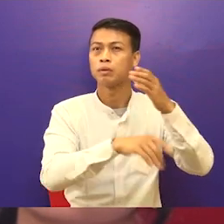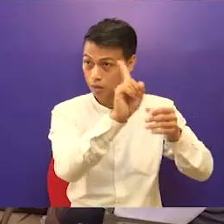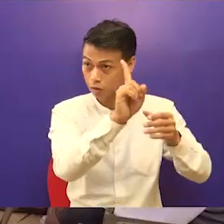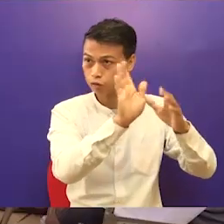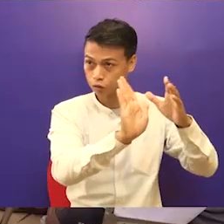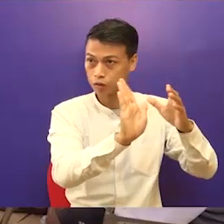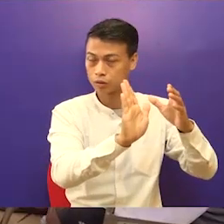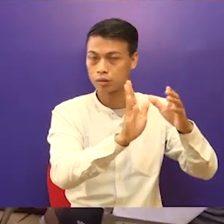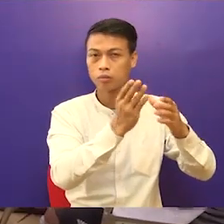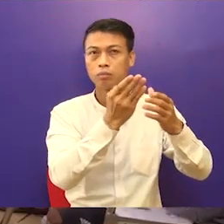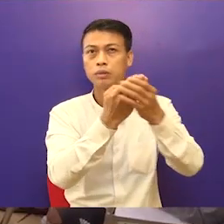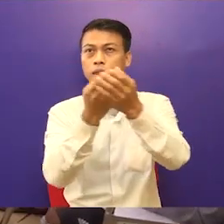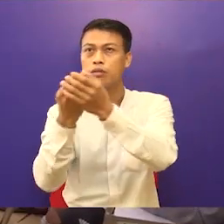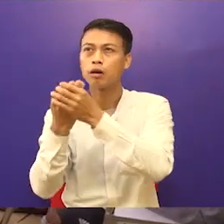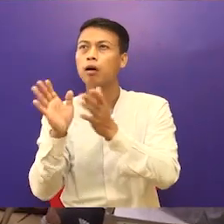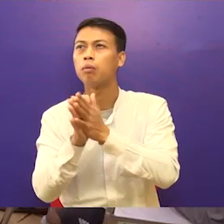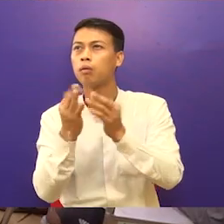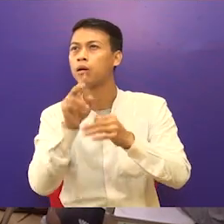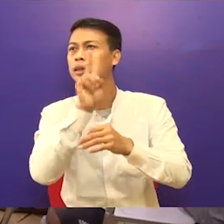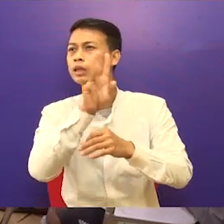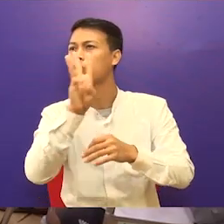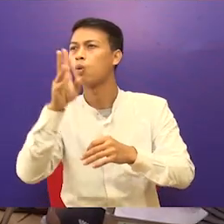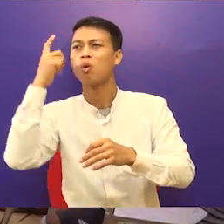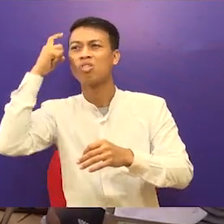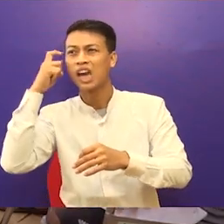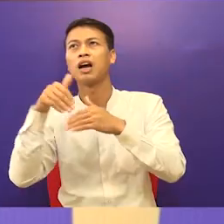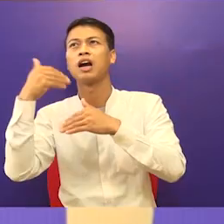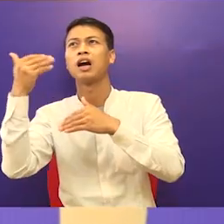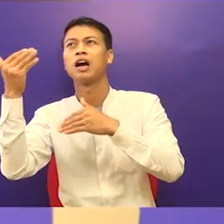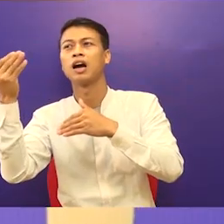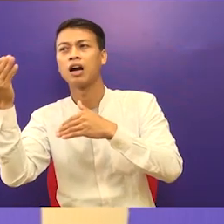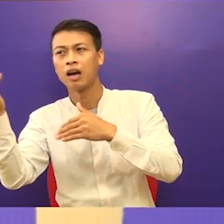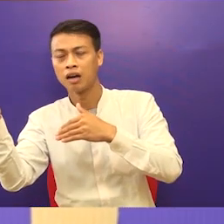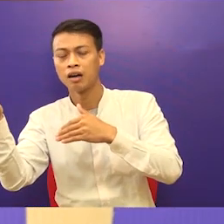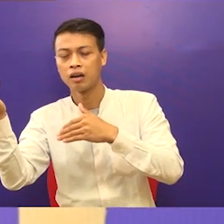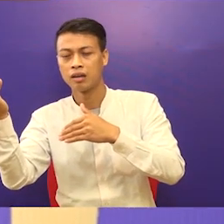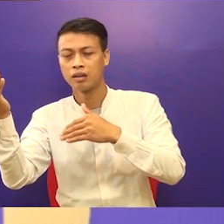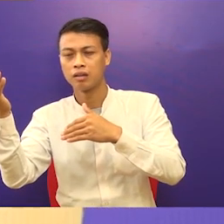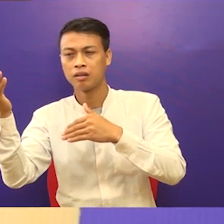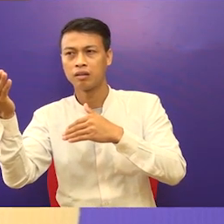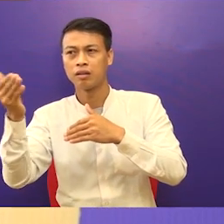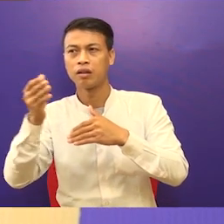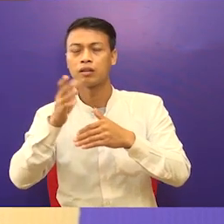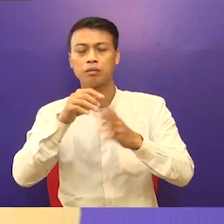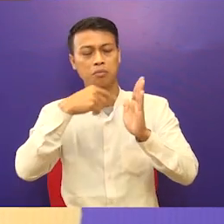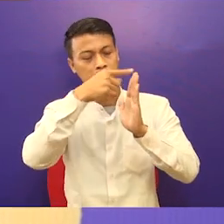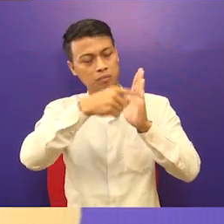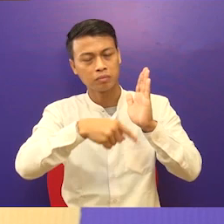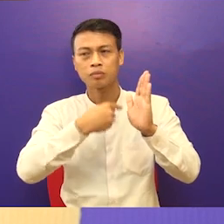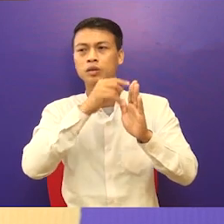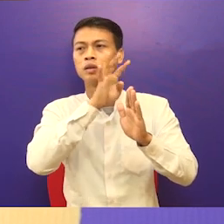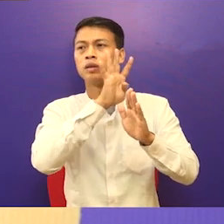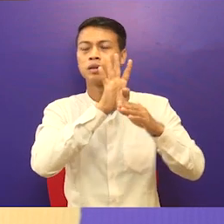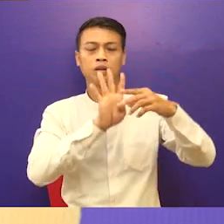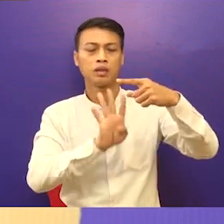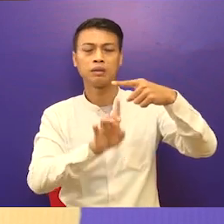ဟုတ်ကဲ့ဥစောလင်းထွန်းကျွန်တော်စစောကပြောသွားတဲ့ဆောင်ပုတ်ပေါ့ ဟုတ်ကဲ့ အတားစီကင်းရေးညှော်မှန်းလို့